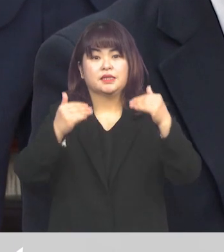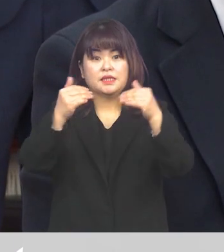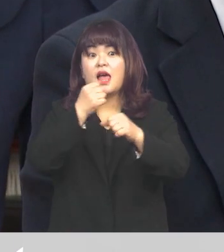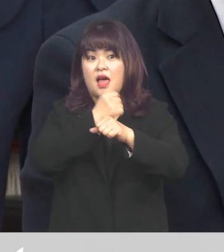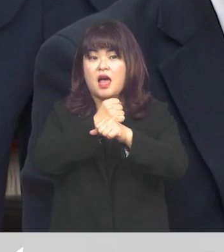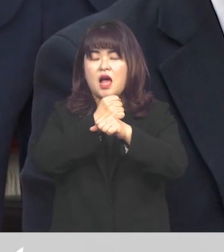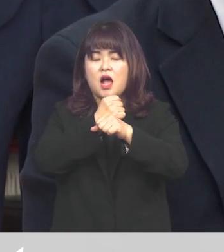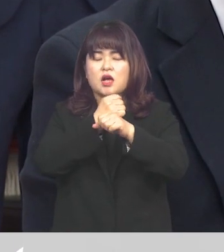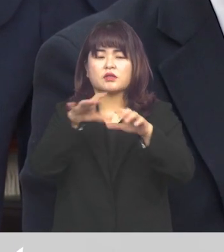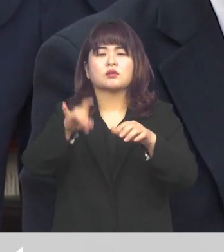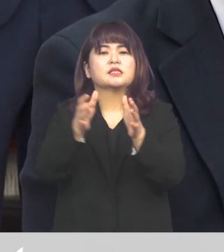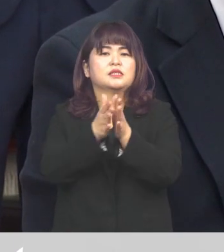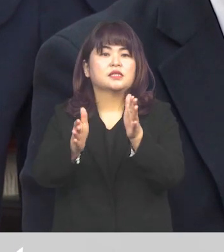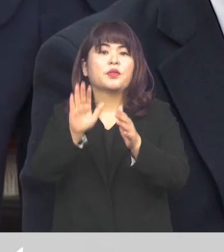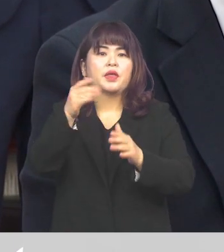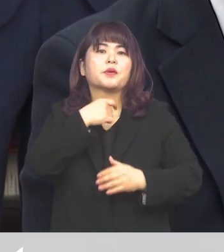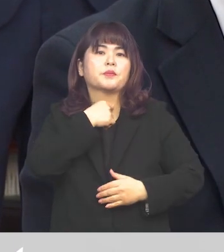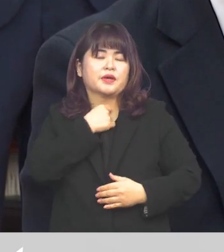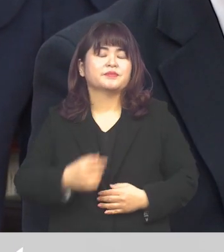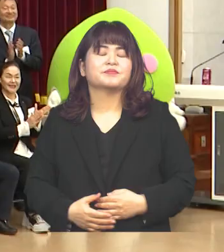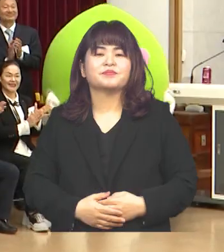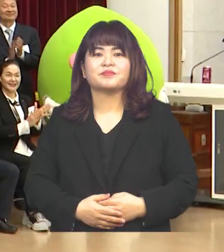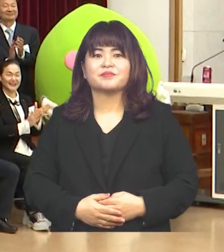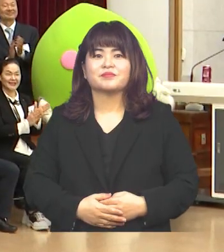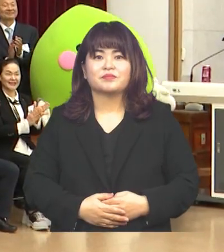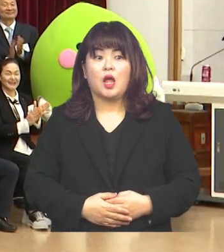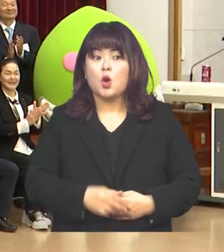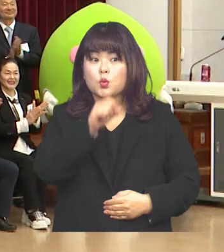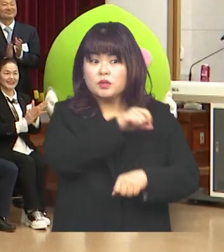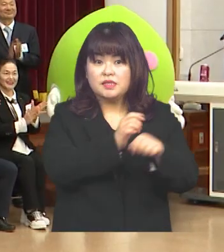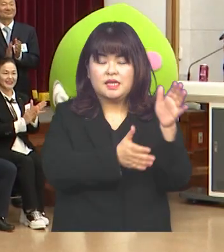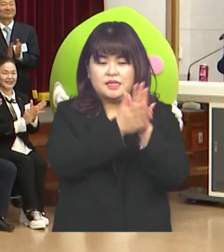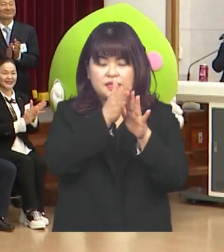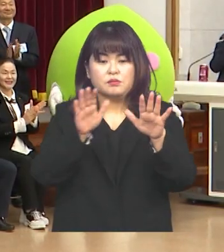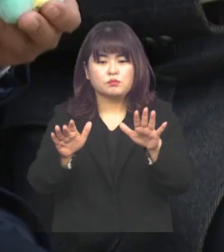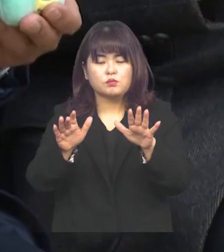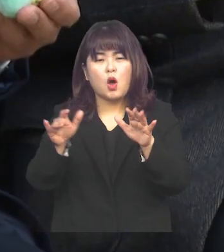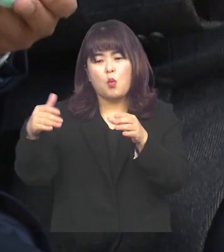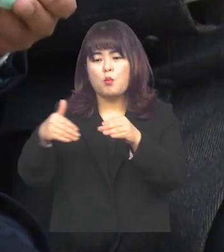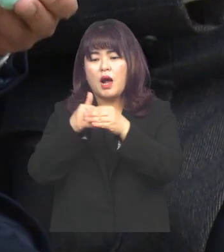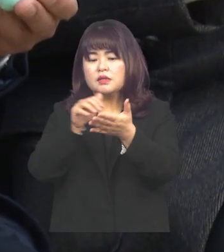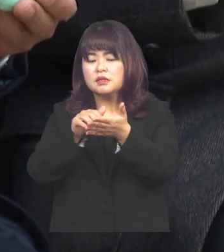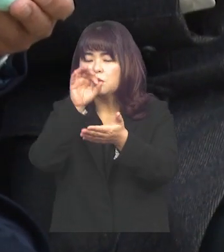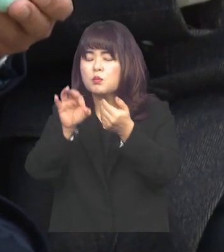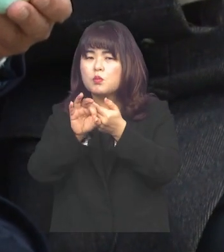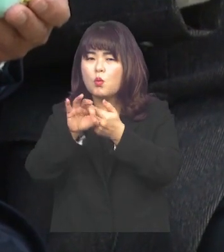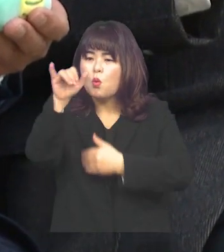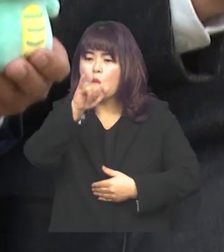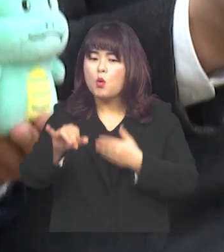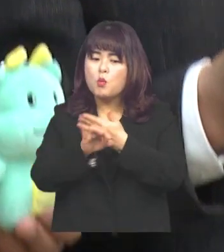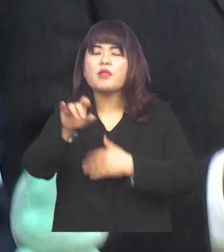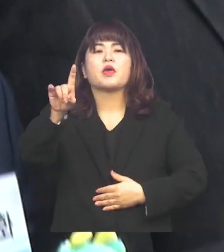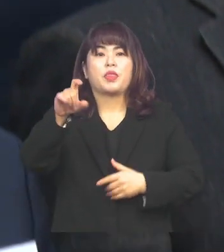발전하는 배출발점이 된다고 생각합니다. 한편 용인특례시의 국내 자매 도시는 이날 협약으로 총